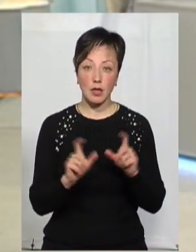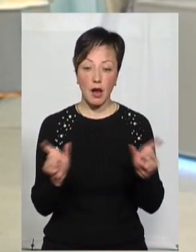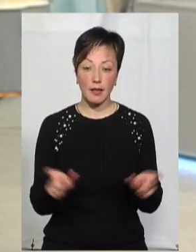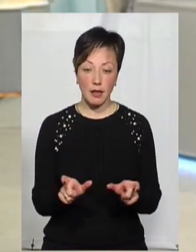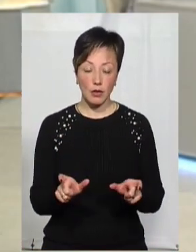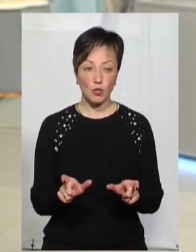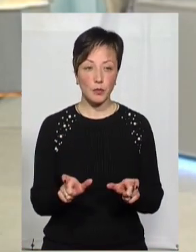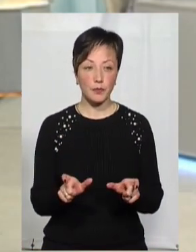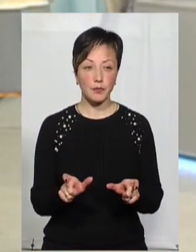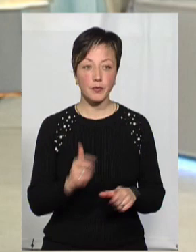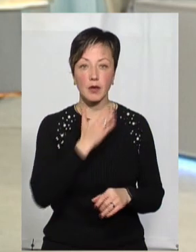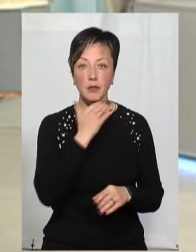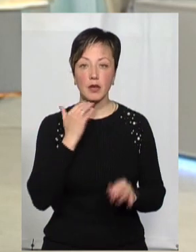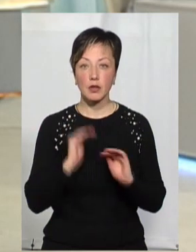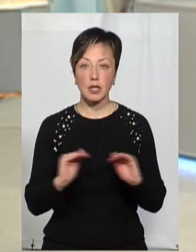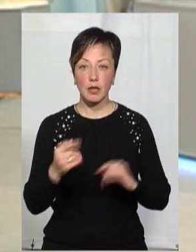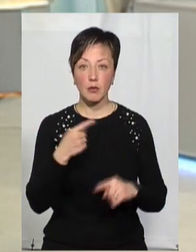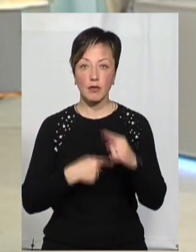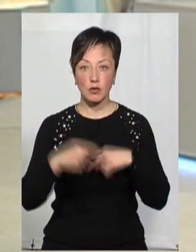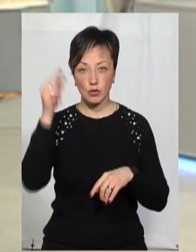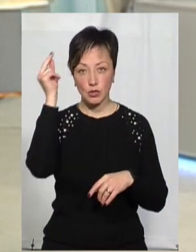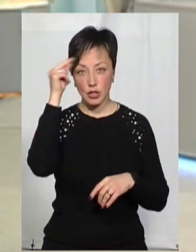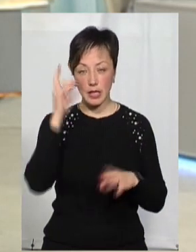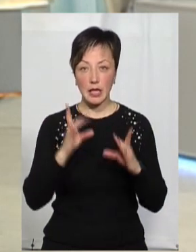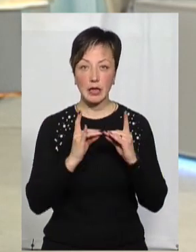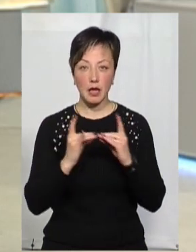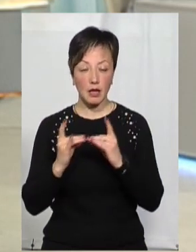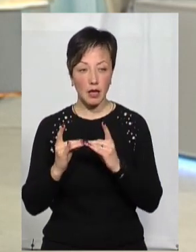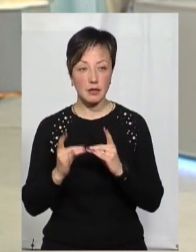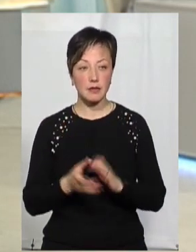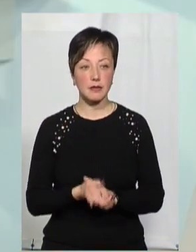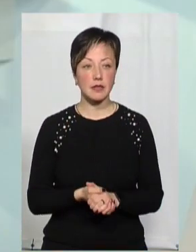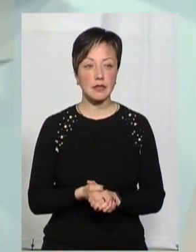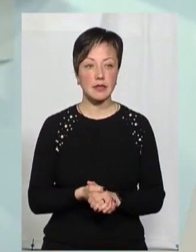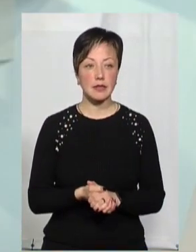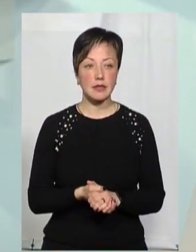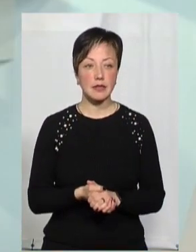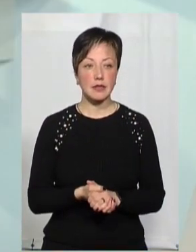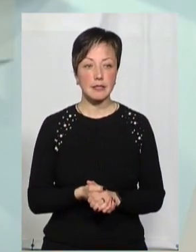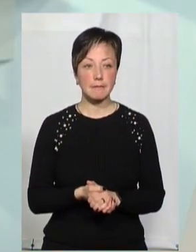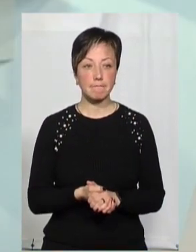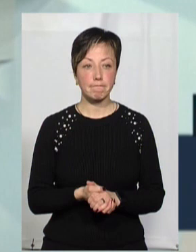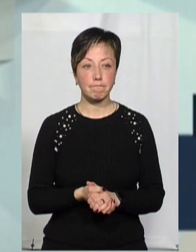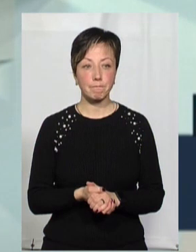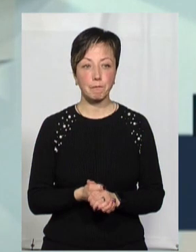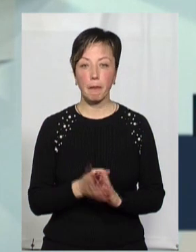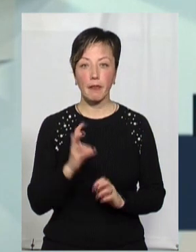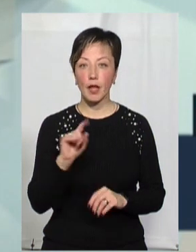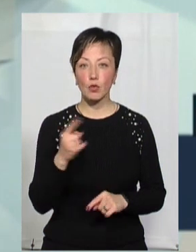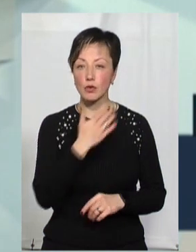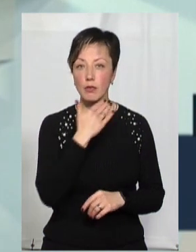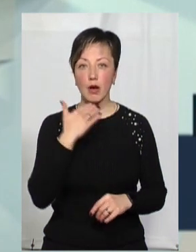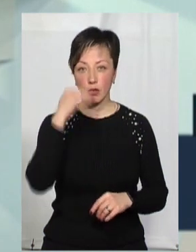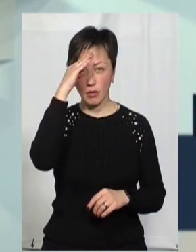карантином багато дітей повернулося зі шкіл-інтернатів, і не дуже багато